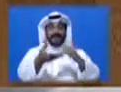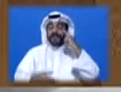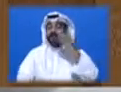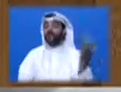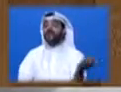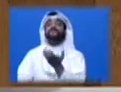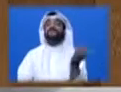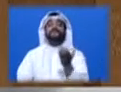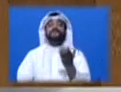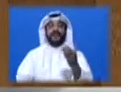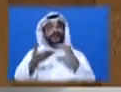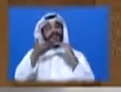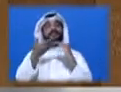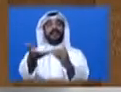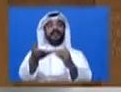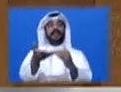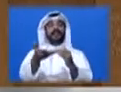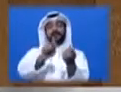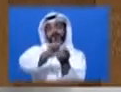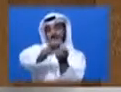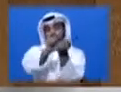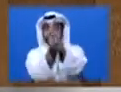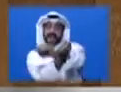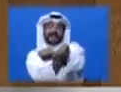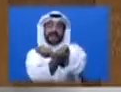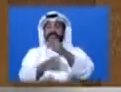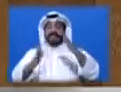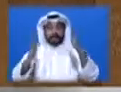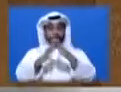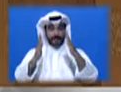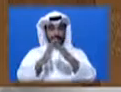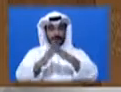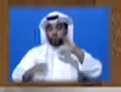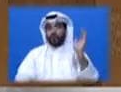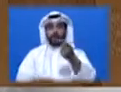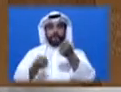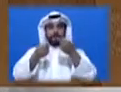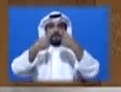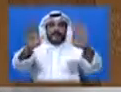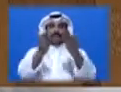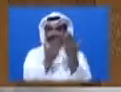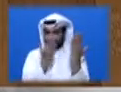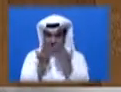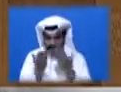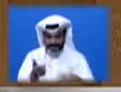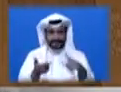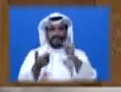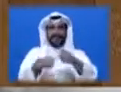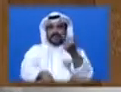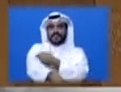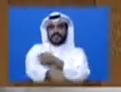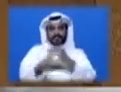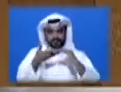الفقير، الثورة اللي بدلت أحوال مصر في مجانية التعليم، في